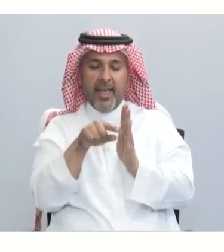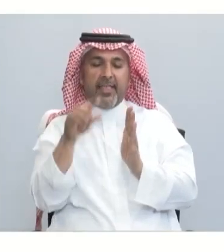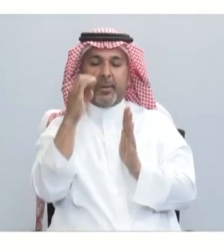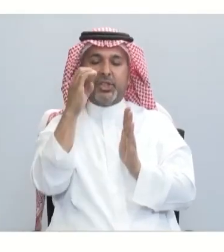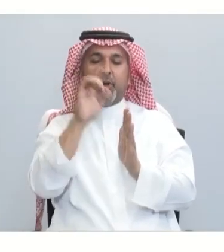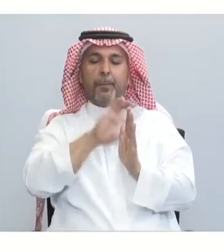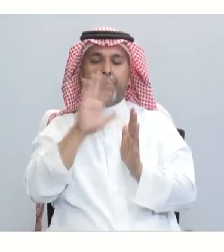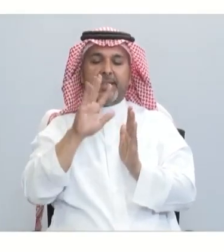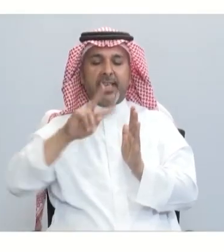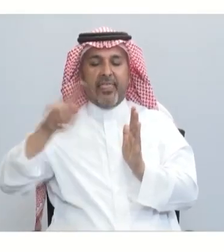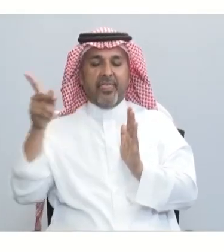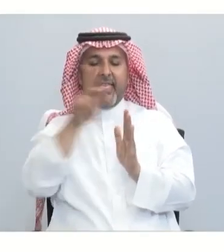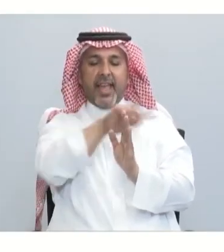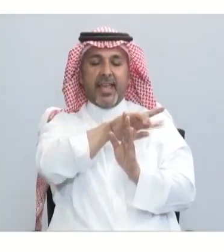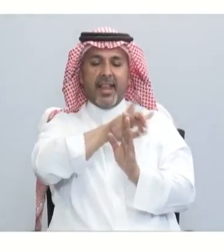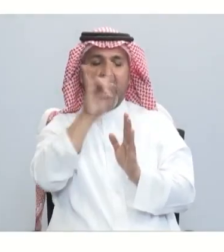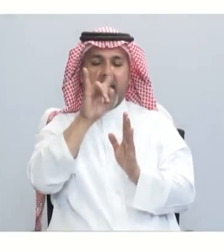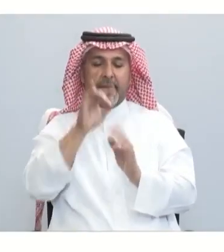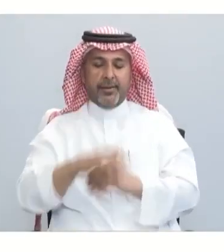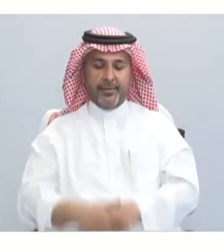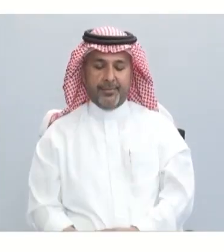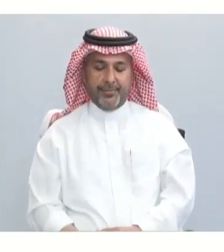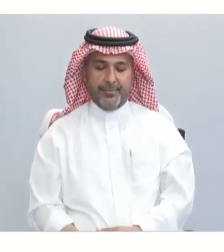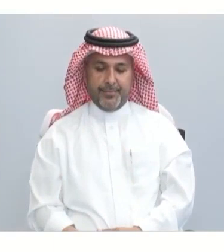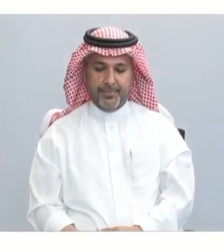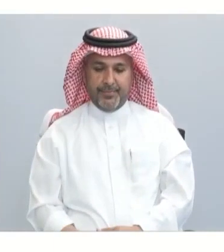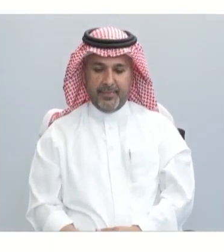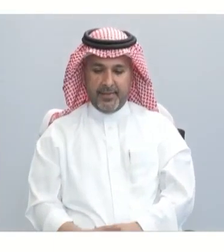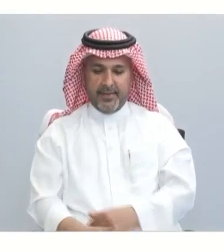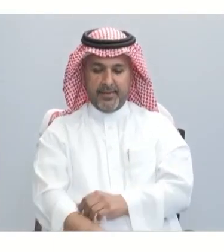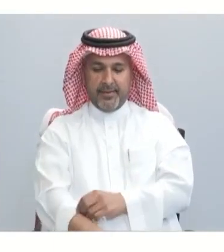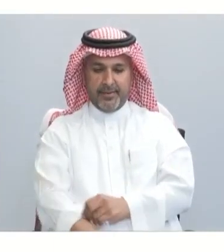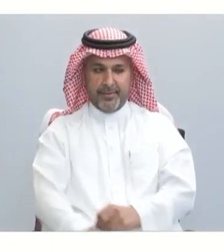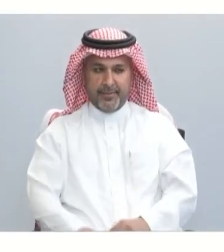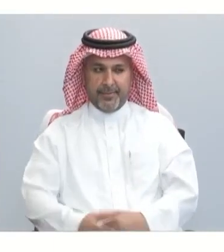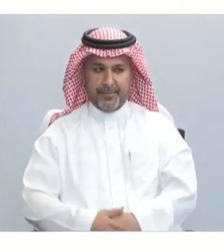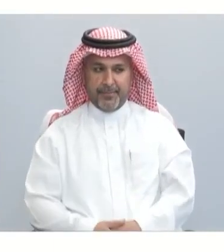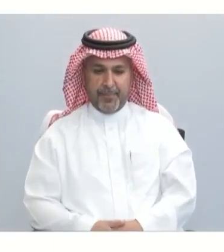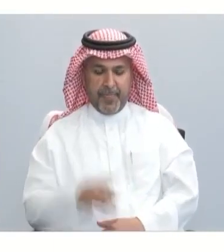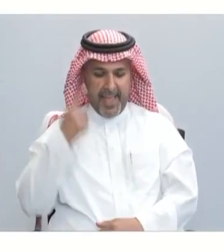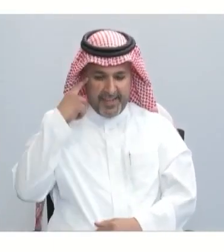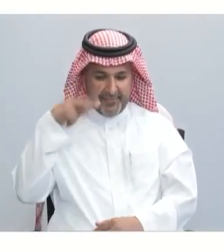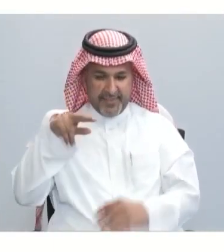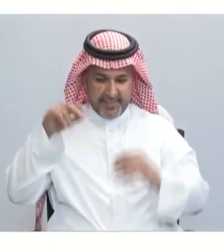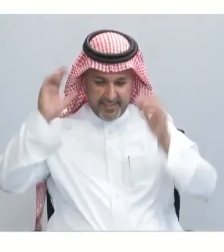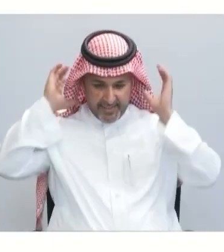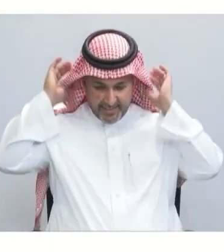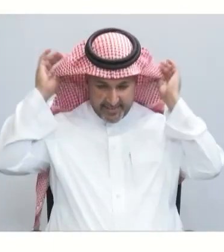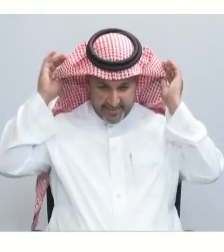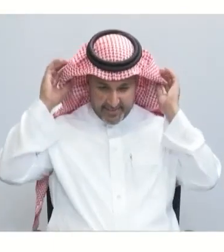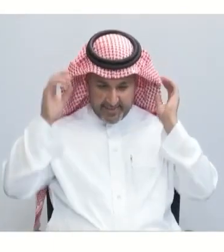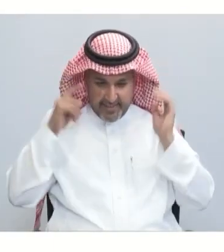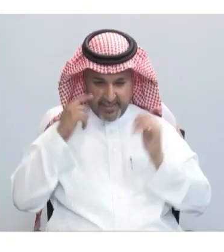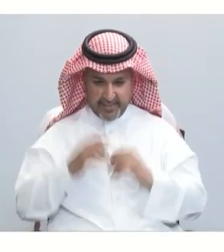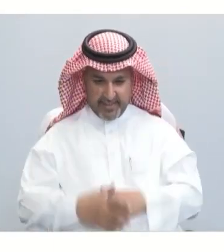لاحظتوا هنا كيف هو من الاعداد اللي الثمانيه من الاعداد اللي تقبل من